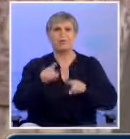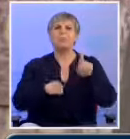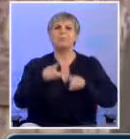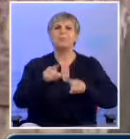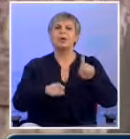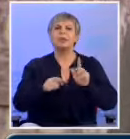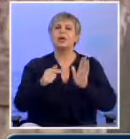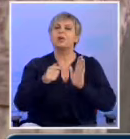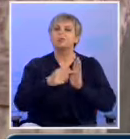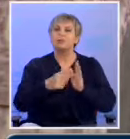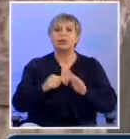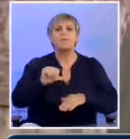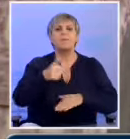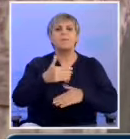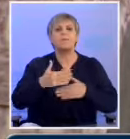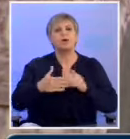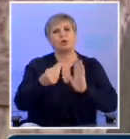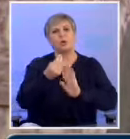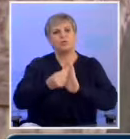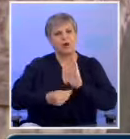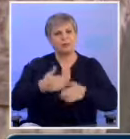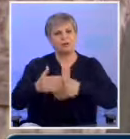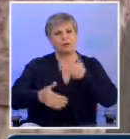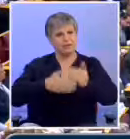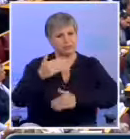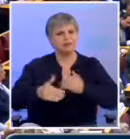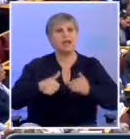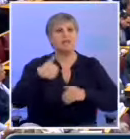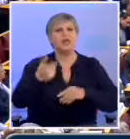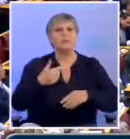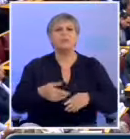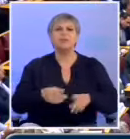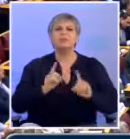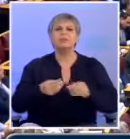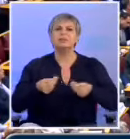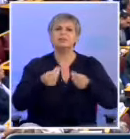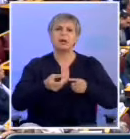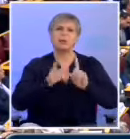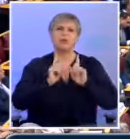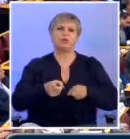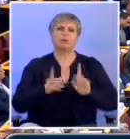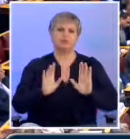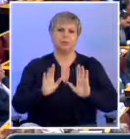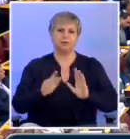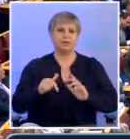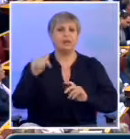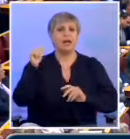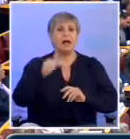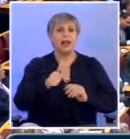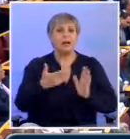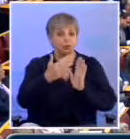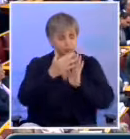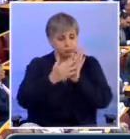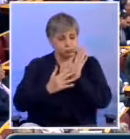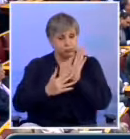την πρωτοβάθμια διαδικασία και κάποιες άλλες που αφορούν την αναγκαστική εκτέλεση. Το γεγονός ότι σε ένα νομοθετικό κείμενο, σε ένα κώδικα το οποίο έχει